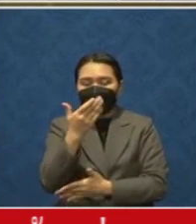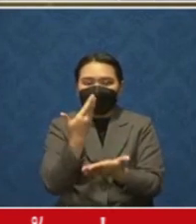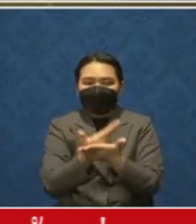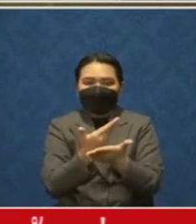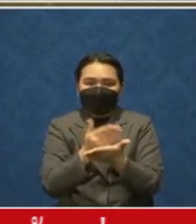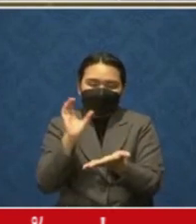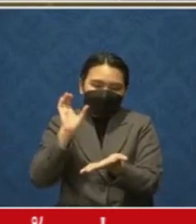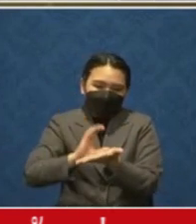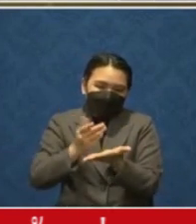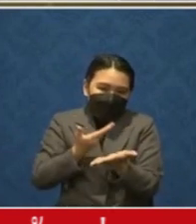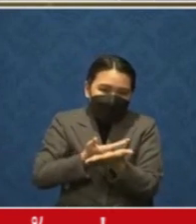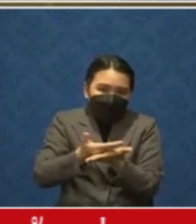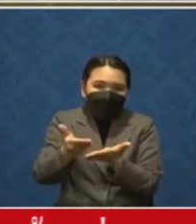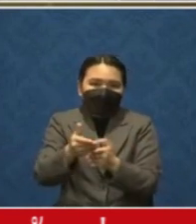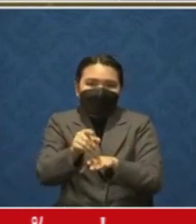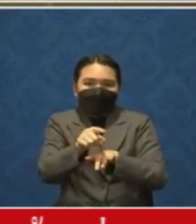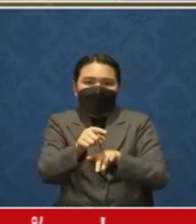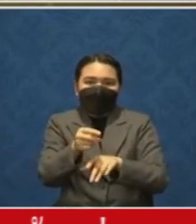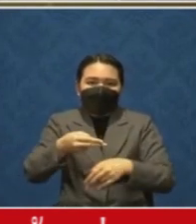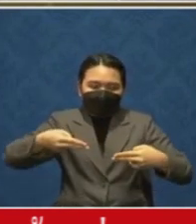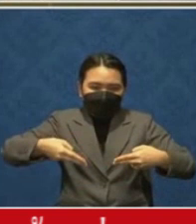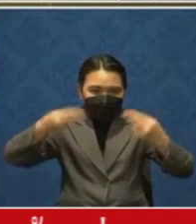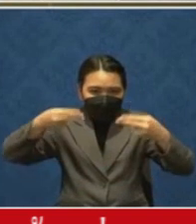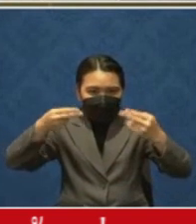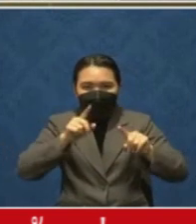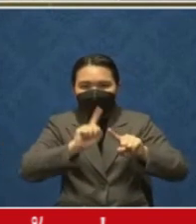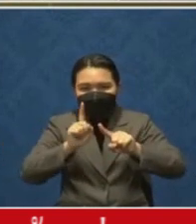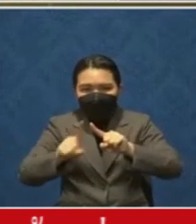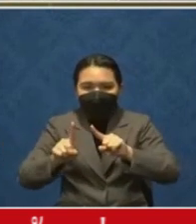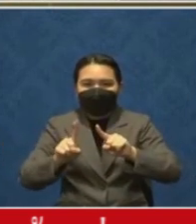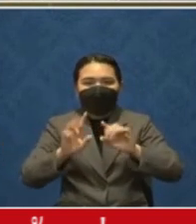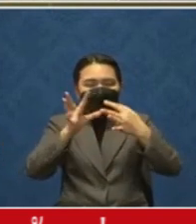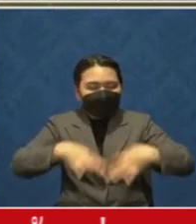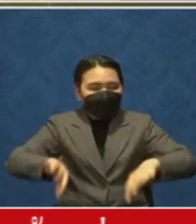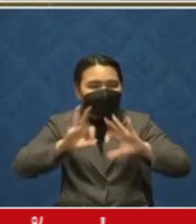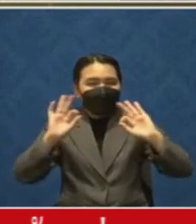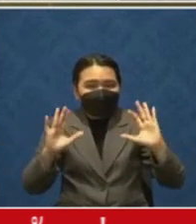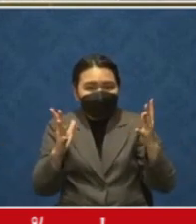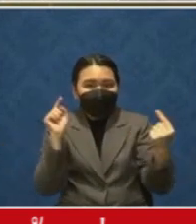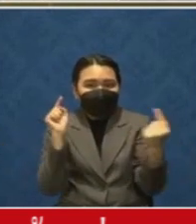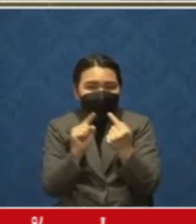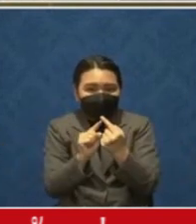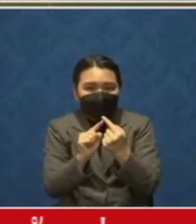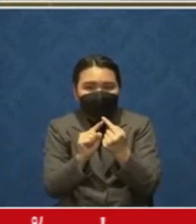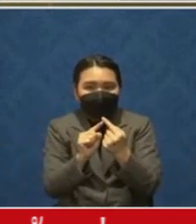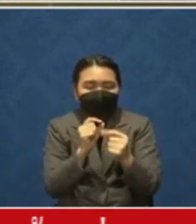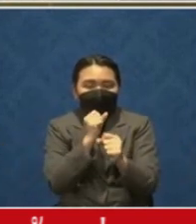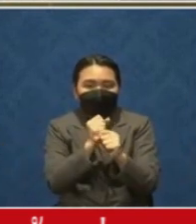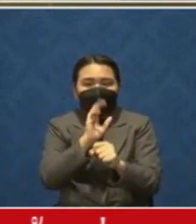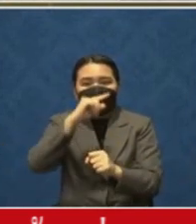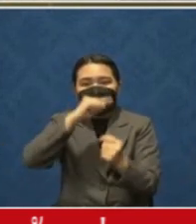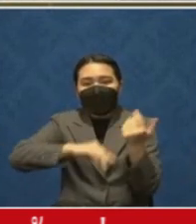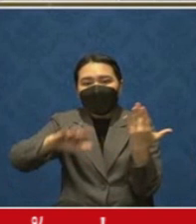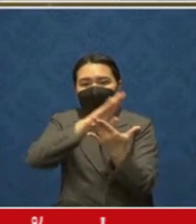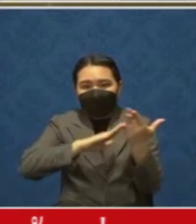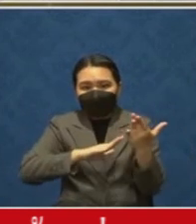ประมาณเพื่อการจัดซื้ออาวุธยุทโธปกรณ์ต่างๆทั้งที่ไม่มีความจำเป็นต่อภารกิจของประเทศใน